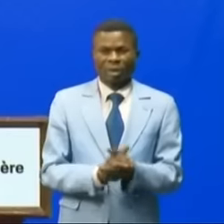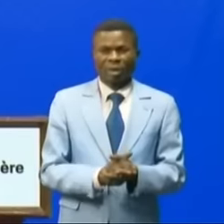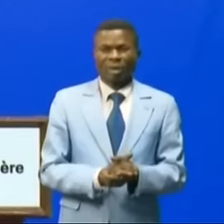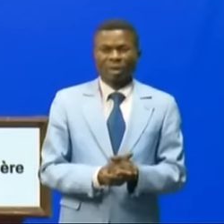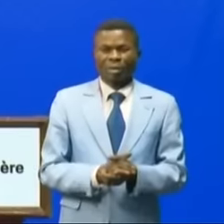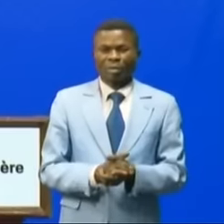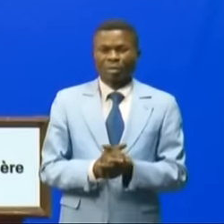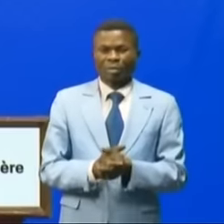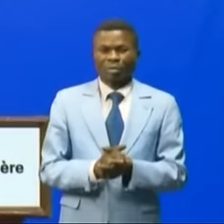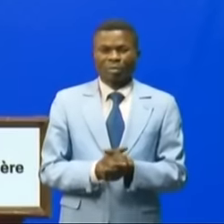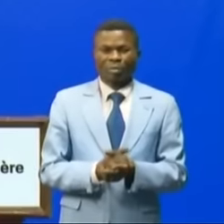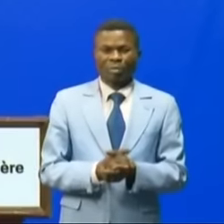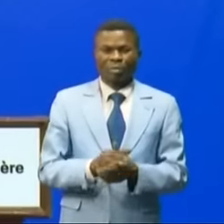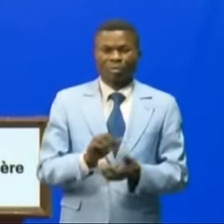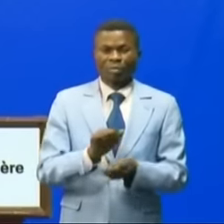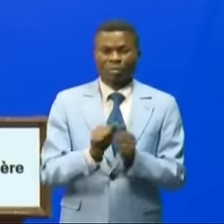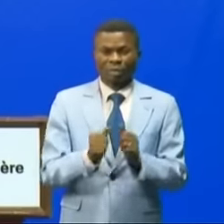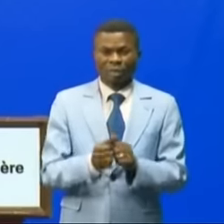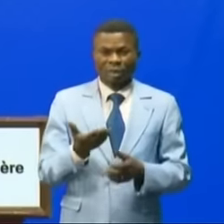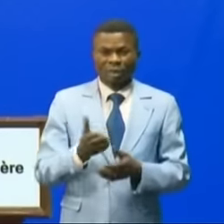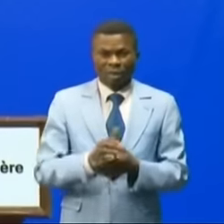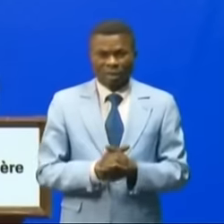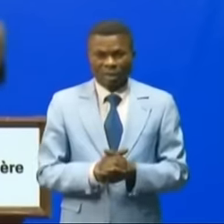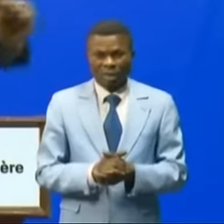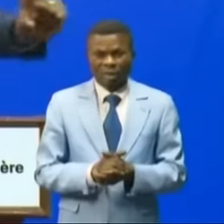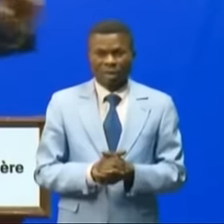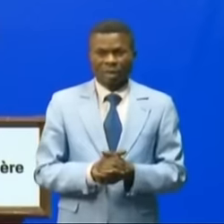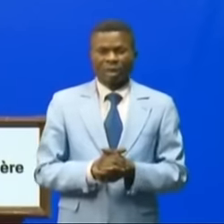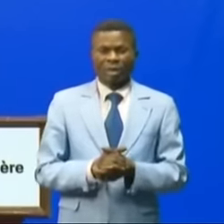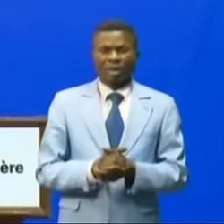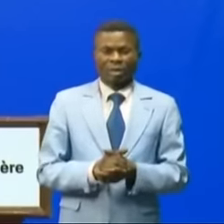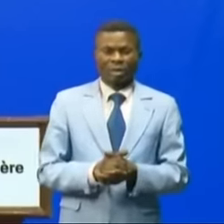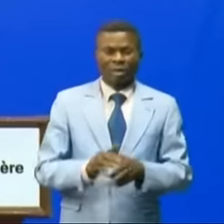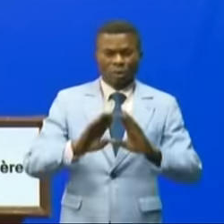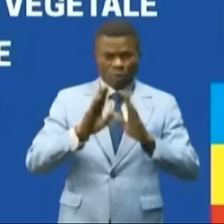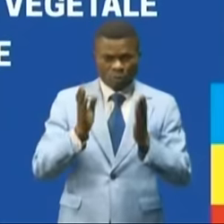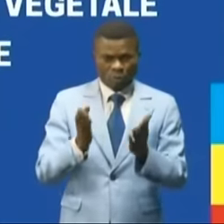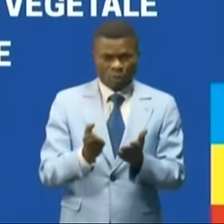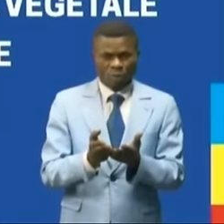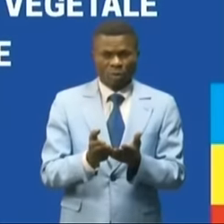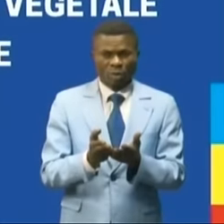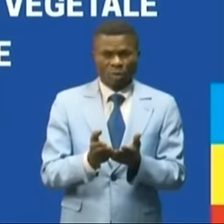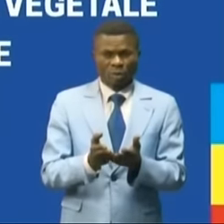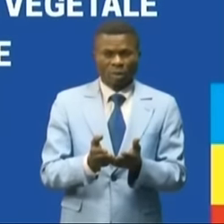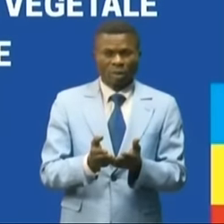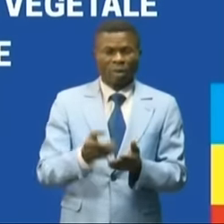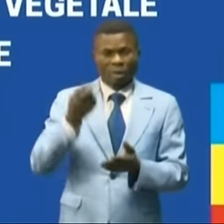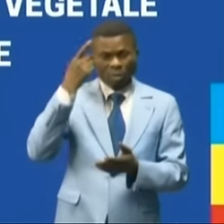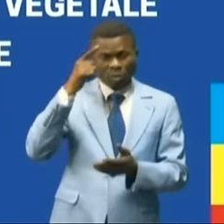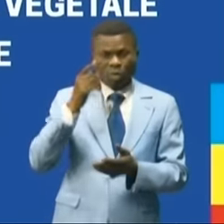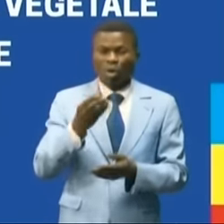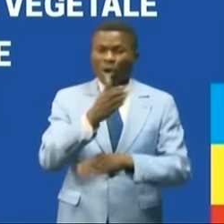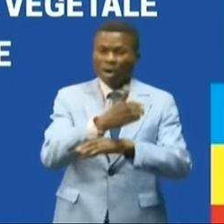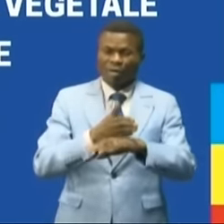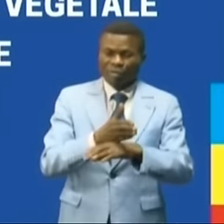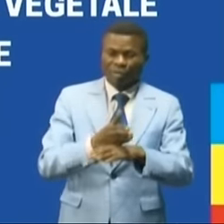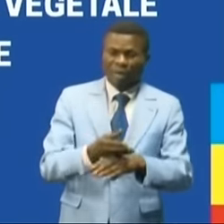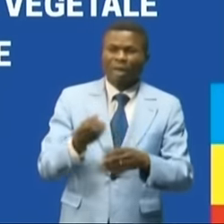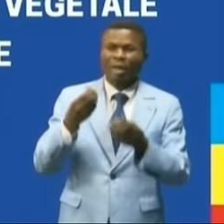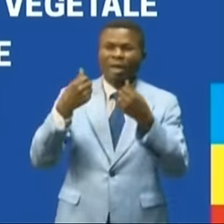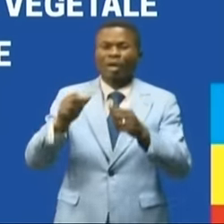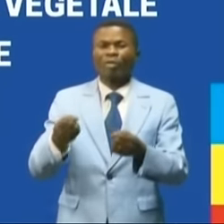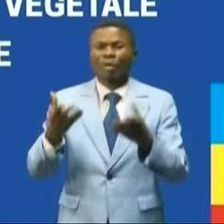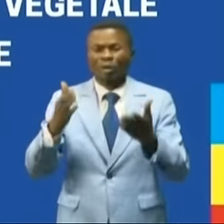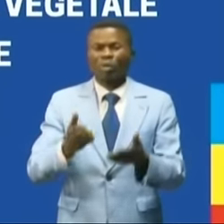plus consommés par les ménages congolais, c'est de dire, moi je vais vous enlever cette brique, pour cette autre brique, je vais